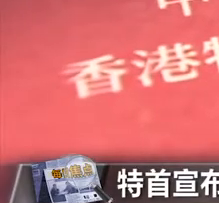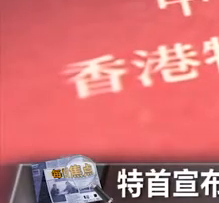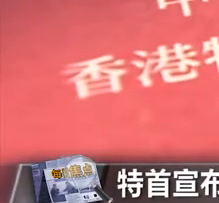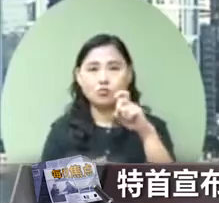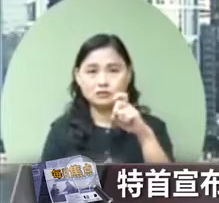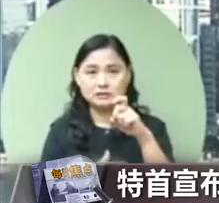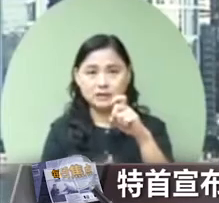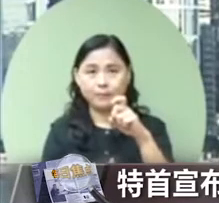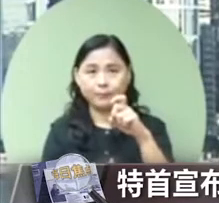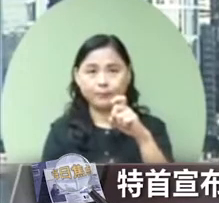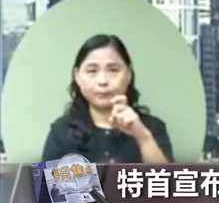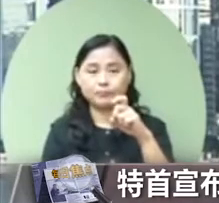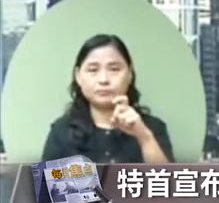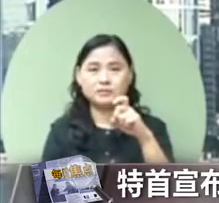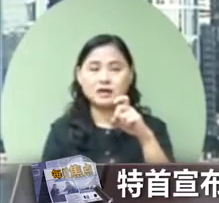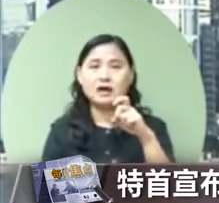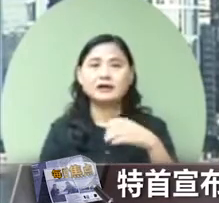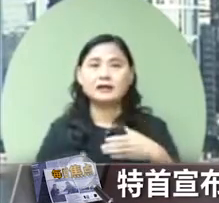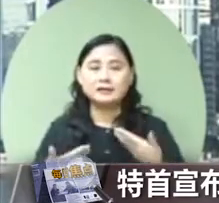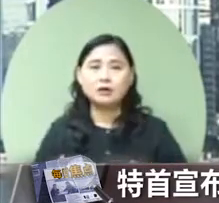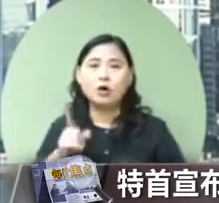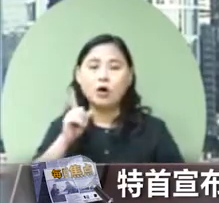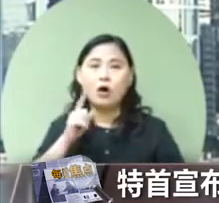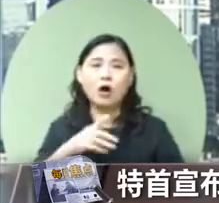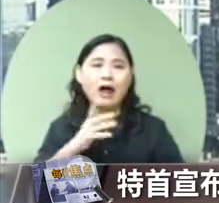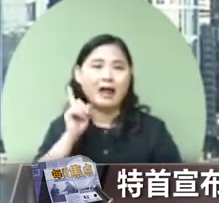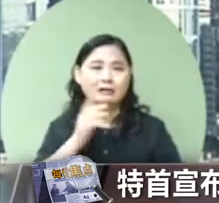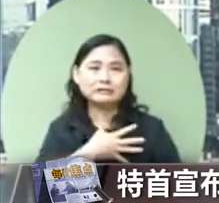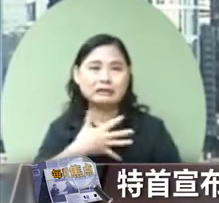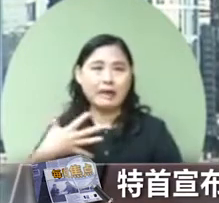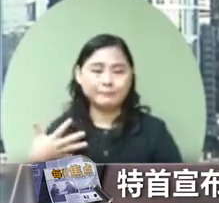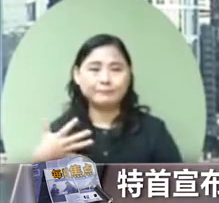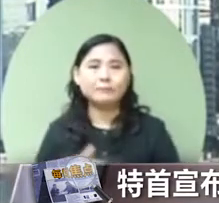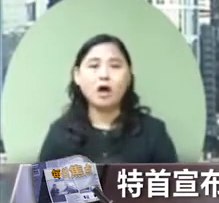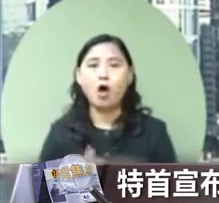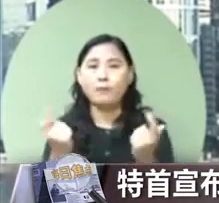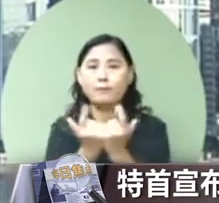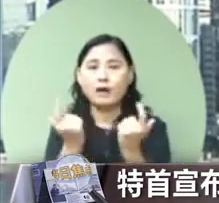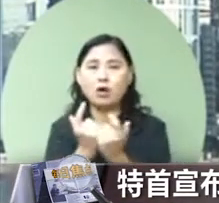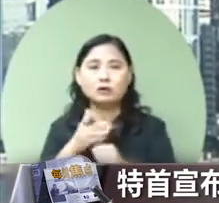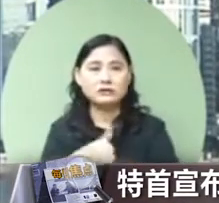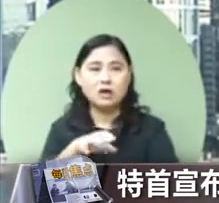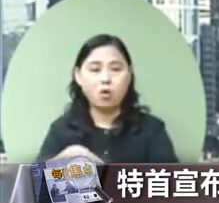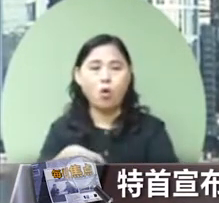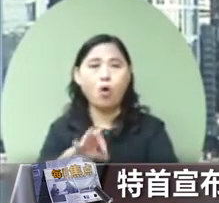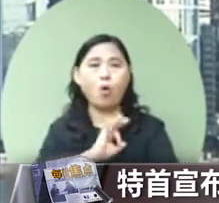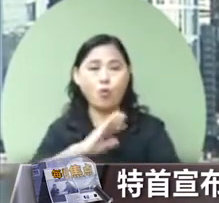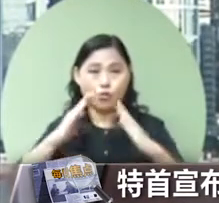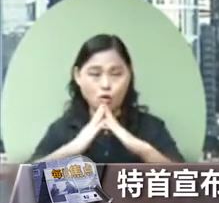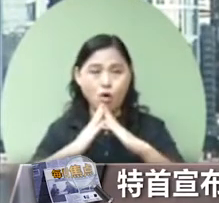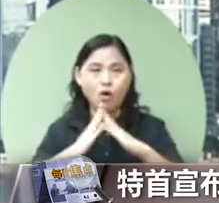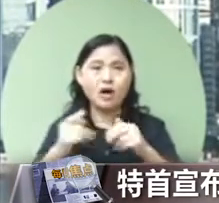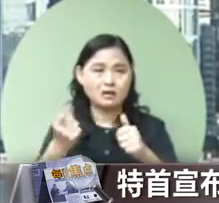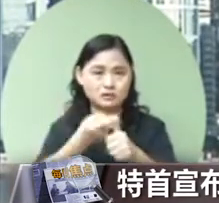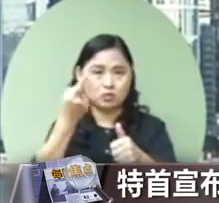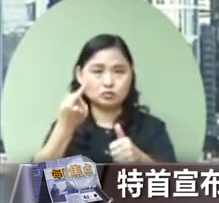9月10日，即係都係呢個禮拜，禮拜五就在北角的社區會堂咧，係舉行首